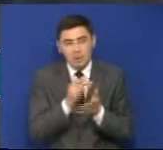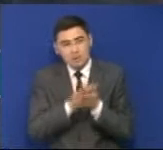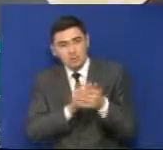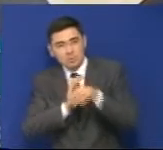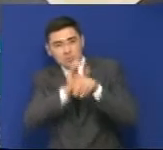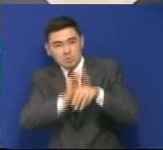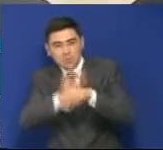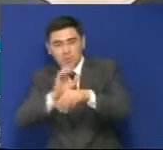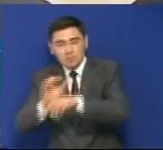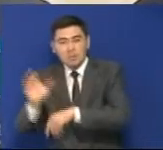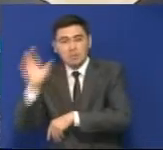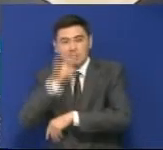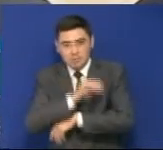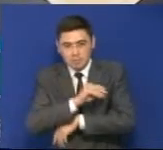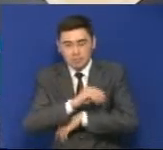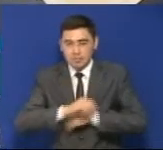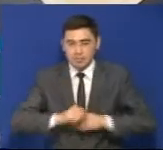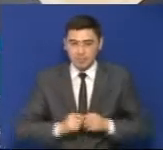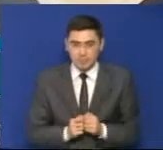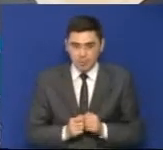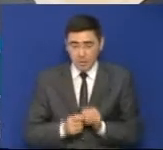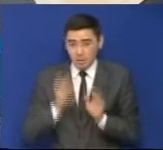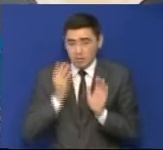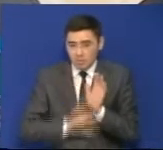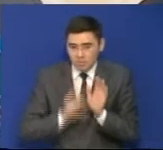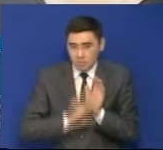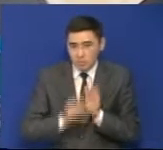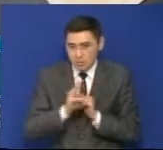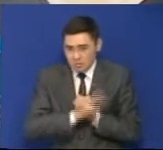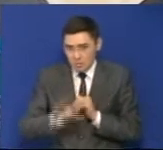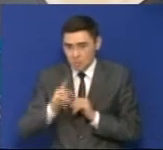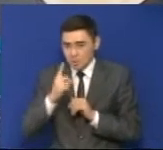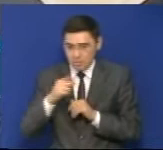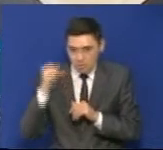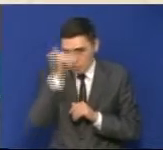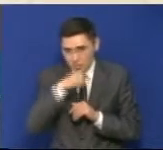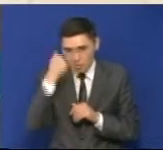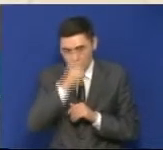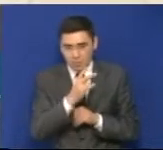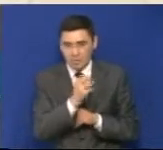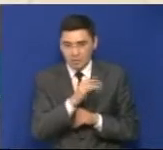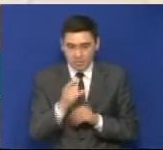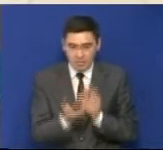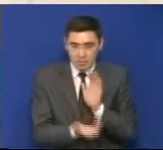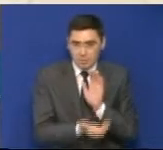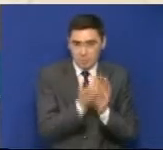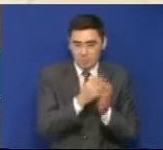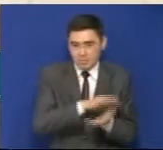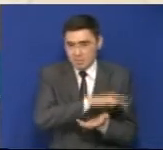ашылады. 90 миллионға жақын мұнай өндіретін боламыз.